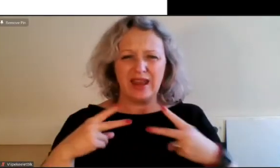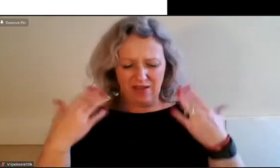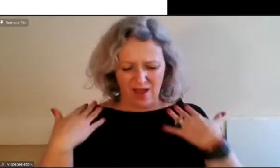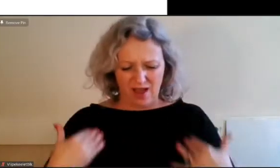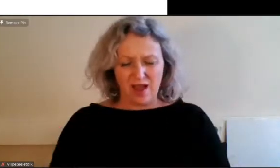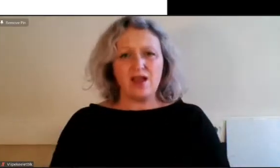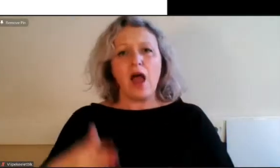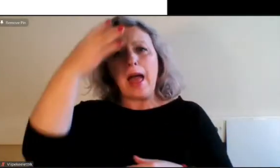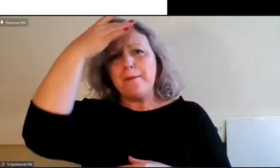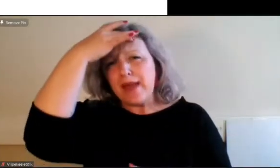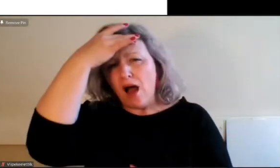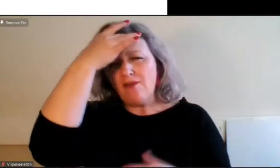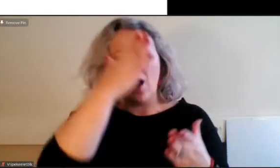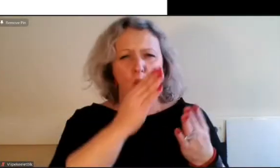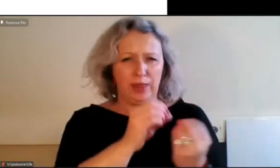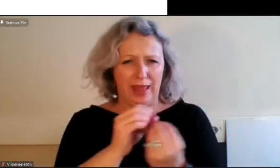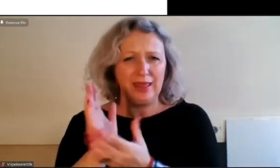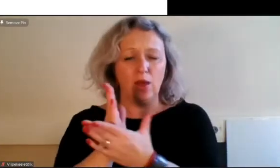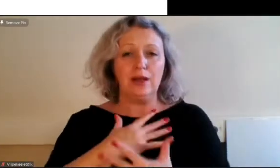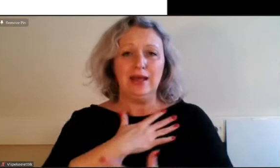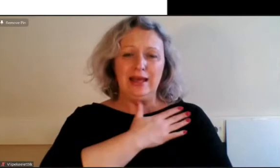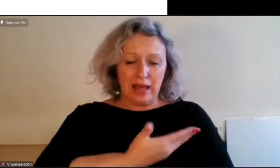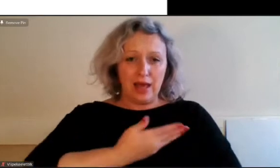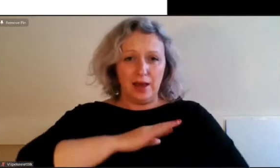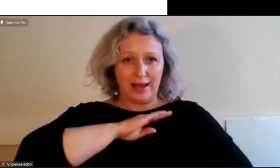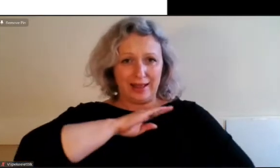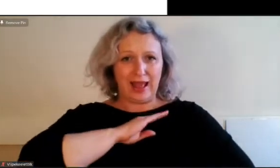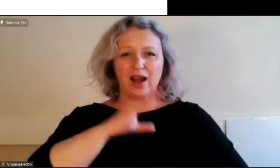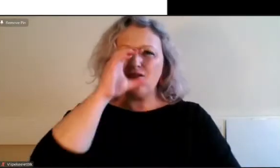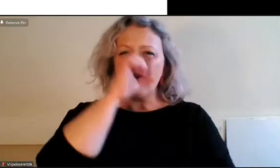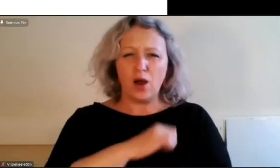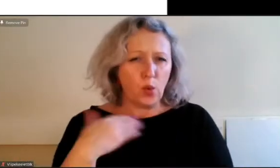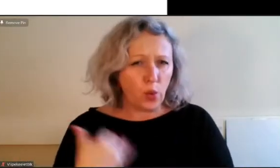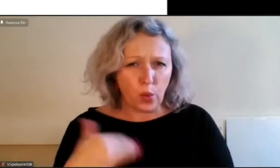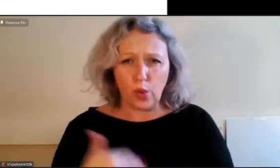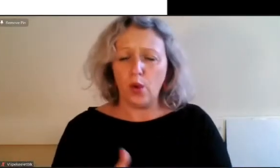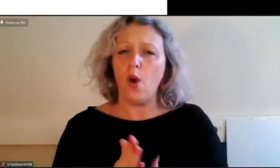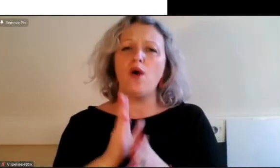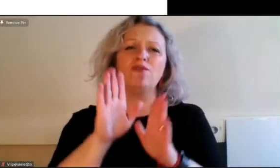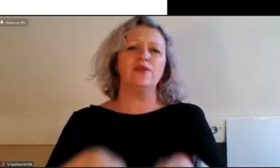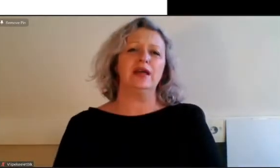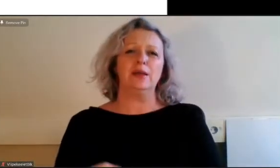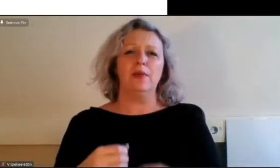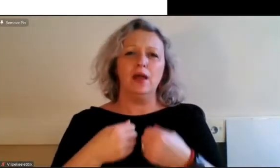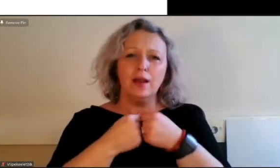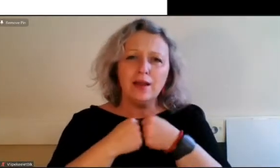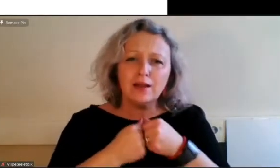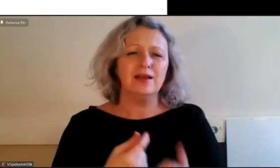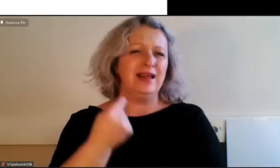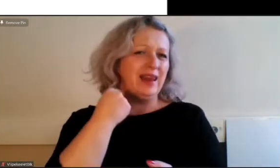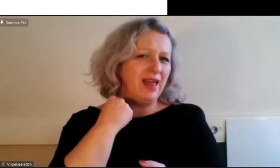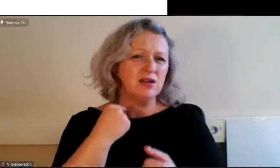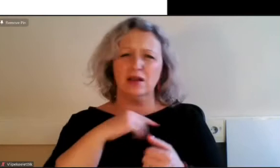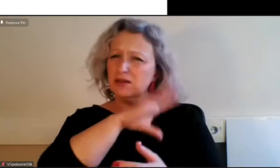võib tekitada valusid erinevates kehapiirkondades, peavalu on väga sage, rindkerevalu on väga sage, aga võib